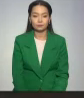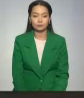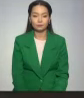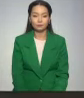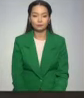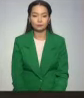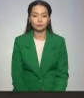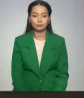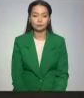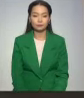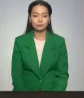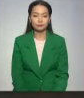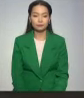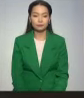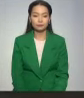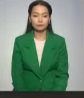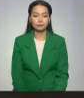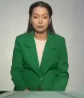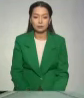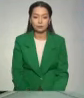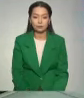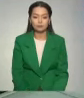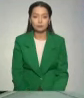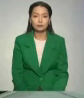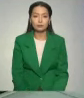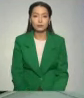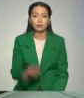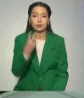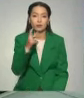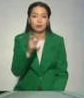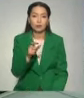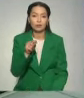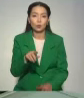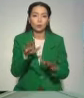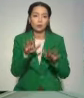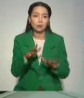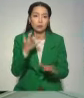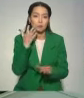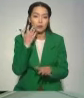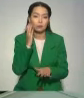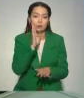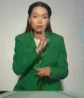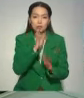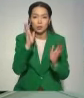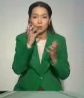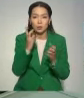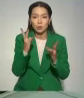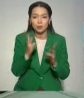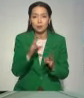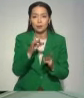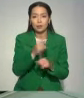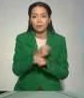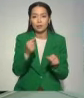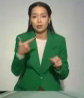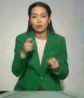Астана таймс Восточный Казахстан два человека в том числе беременная женщина серьезно пострадали при